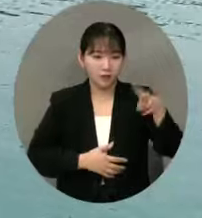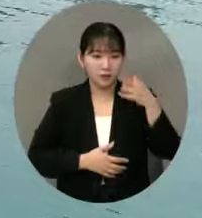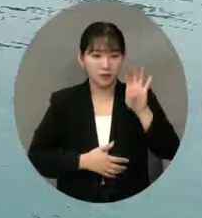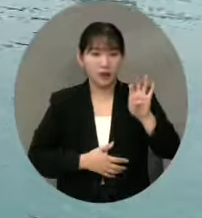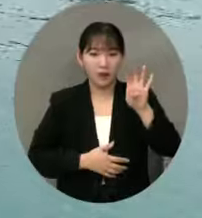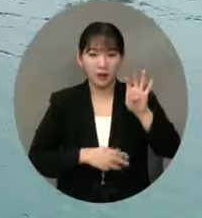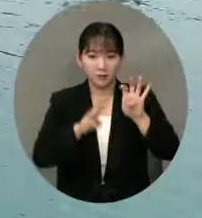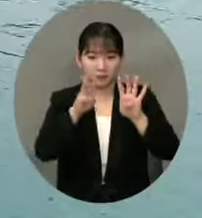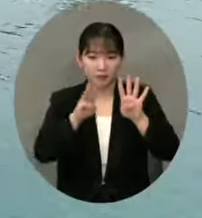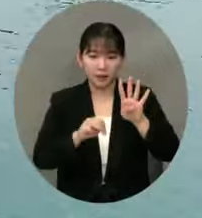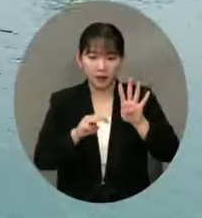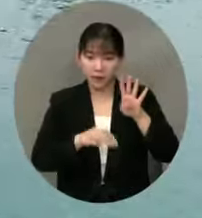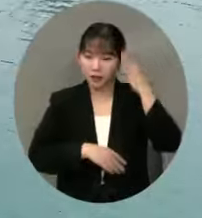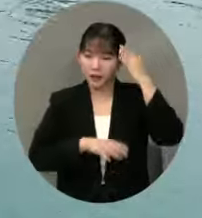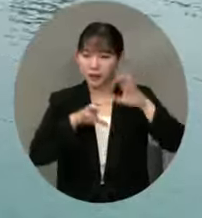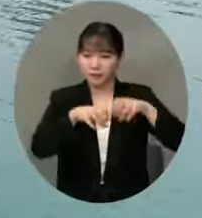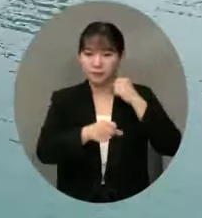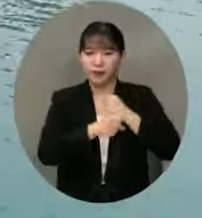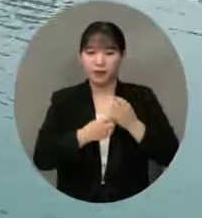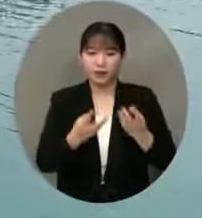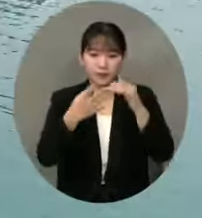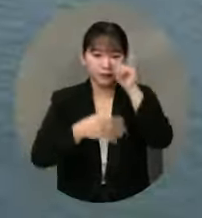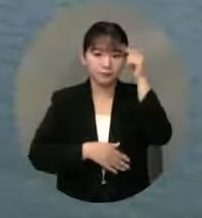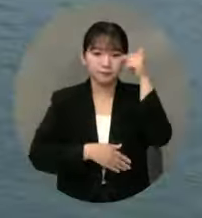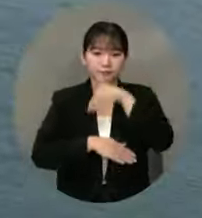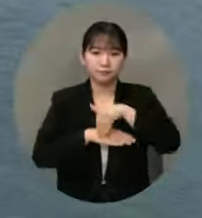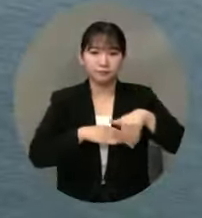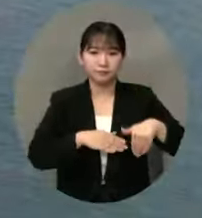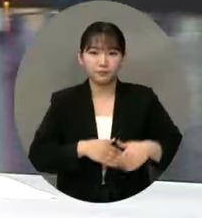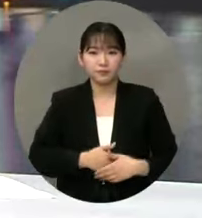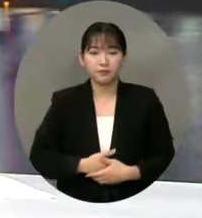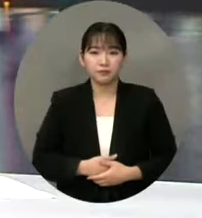224m 김밥 만들기 행사 등이 진행될 예정입니다.